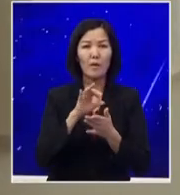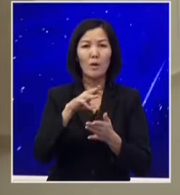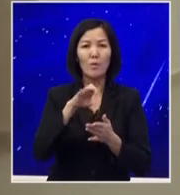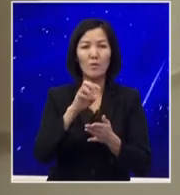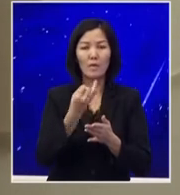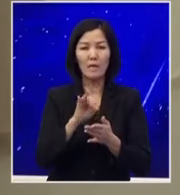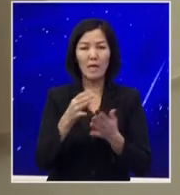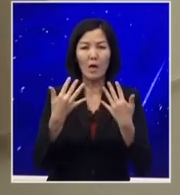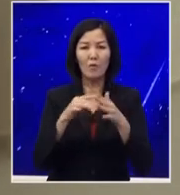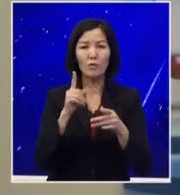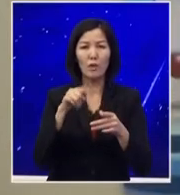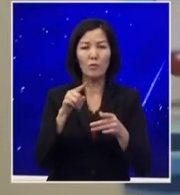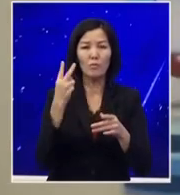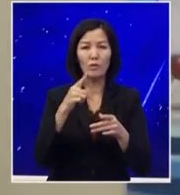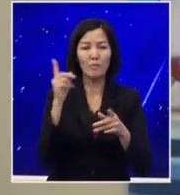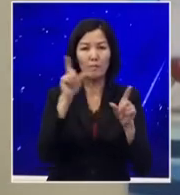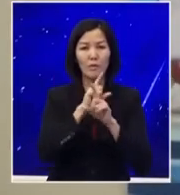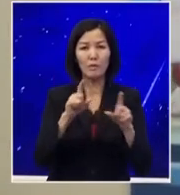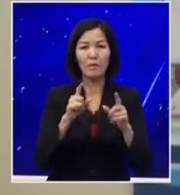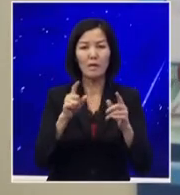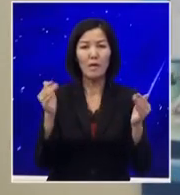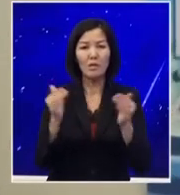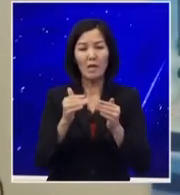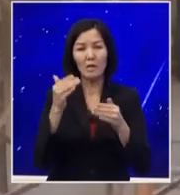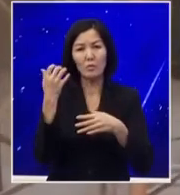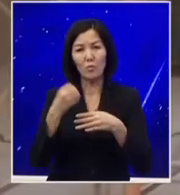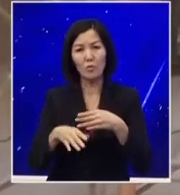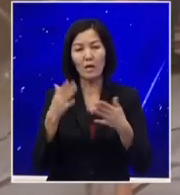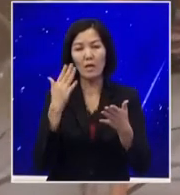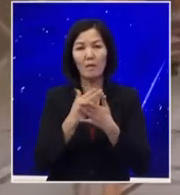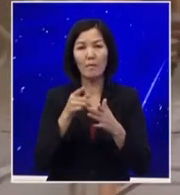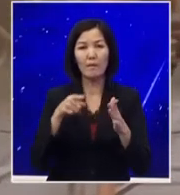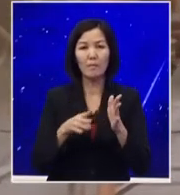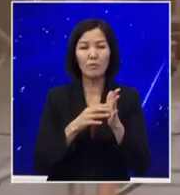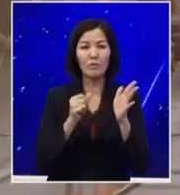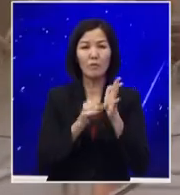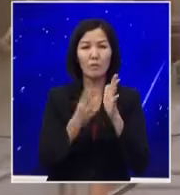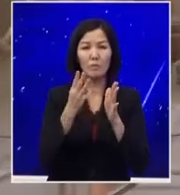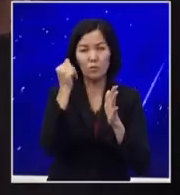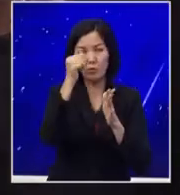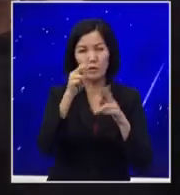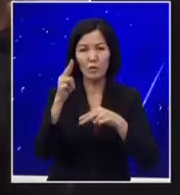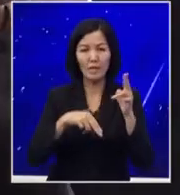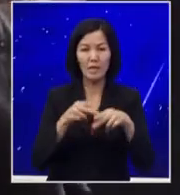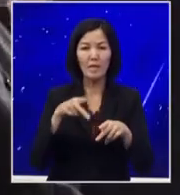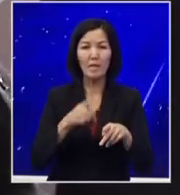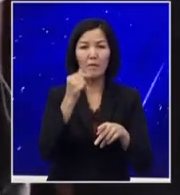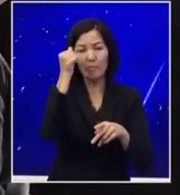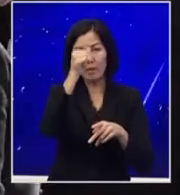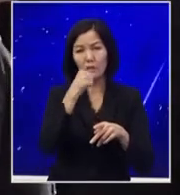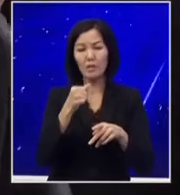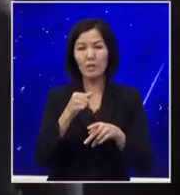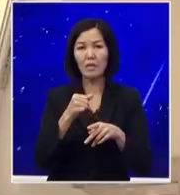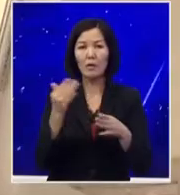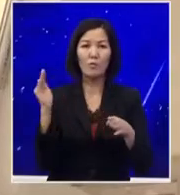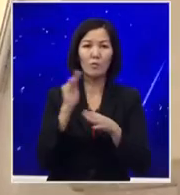ауылындағы нөмірі 21-ші мектепке дейінгі шағын орталығы бар орта мектеп. 1964 жылы салынған, 2001 жылы